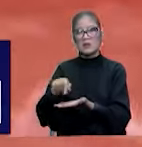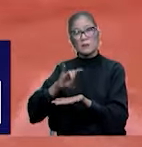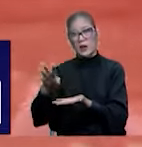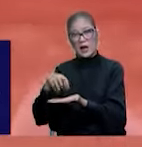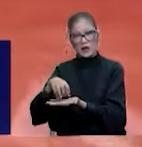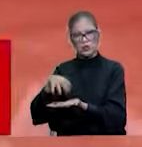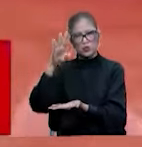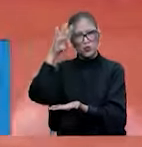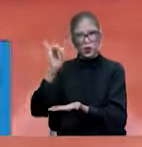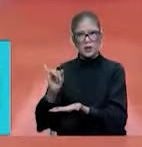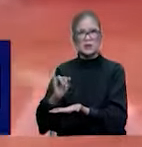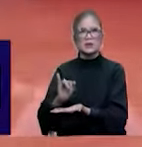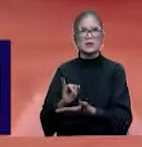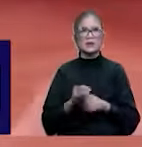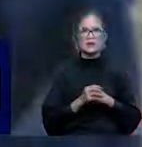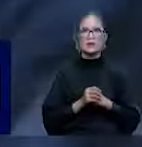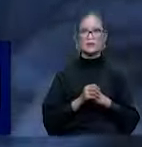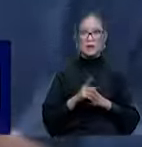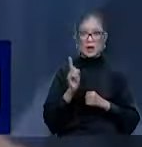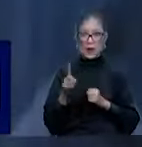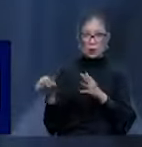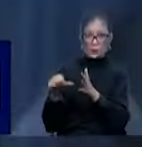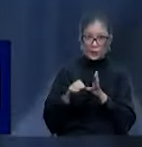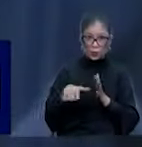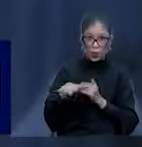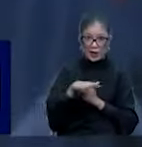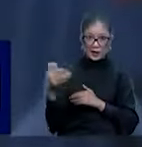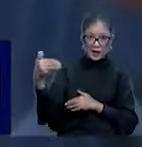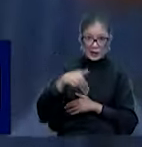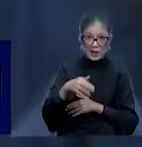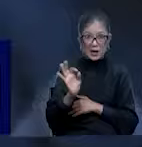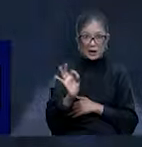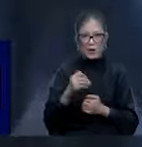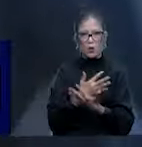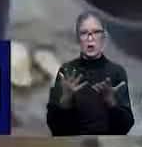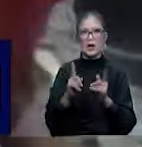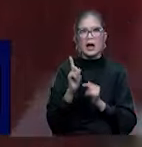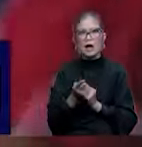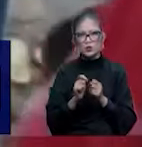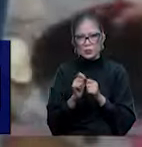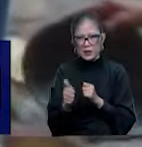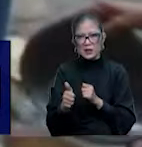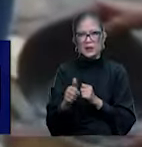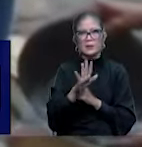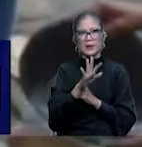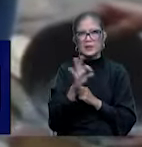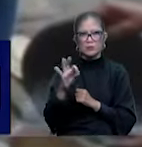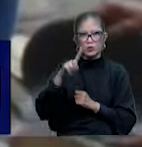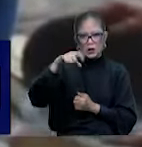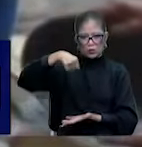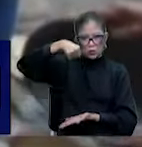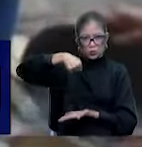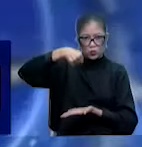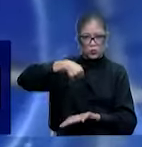Dan jika bantuan air tak kunjung datang, warga harus membeli air dengan harga Rp5.000 per jerigen ataupun